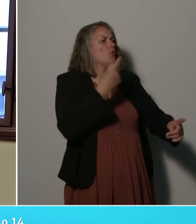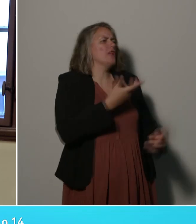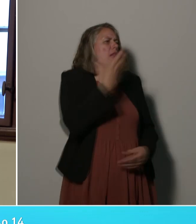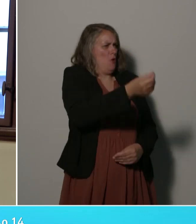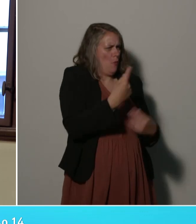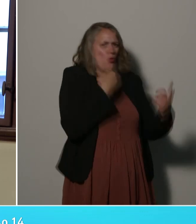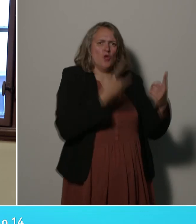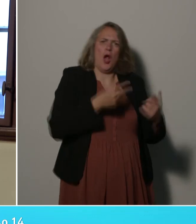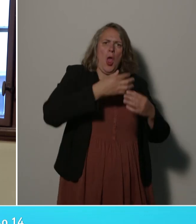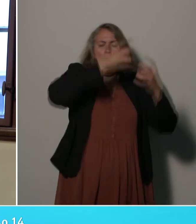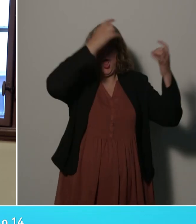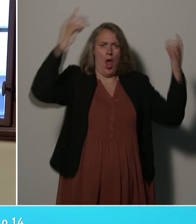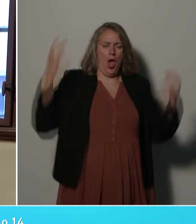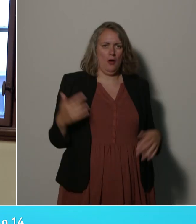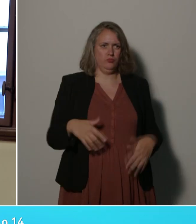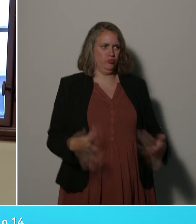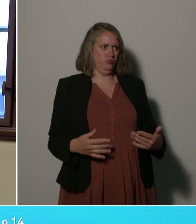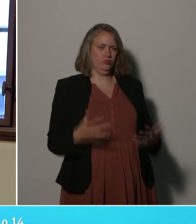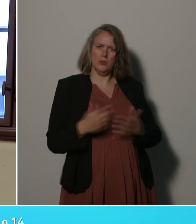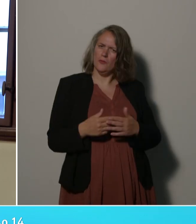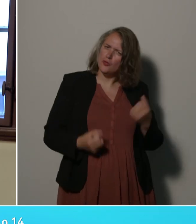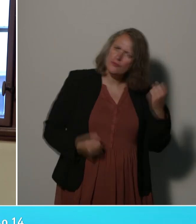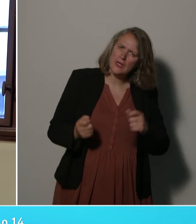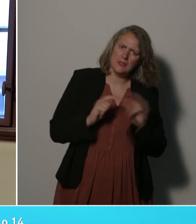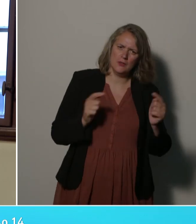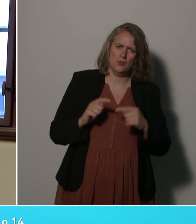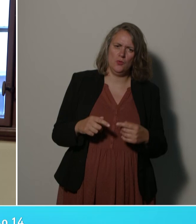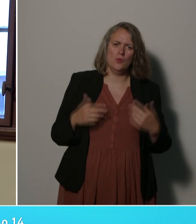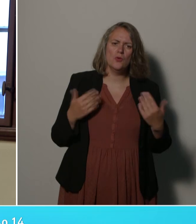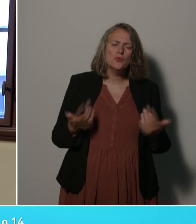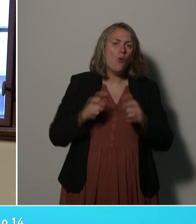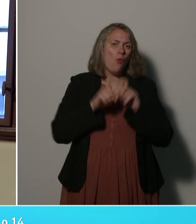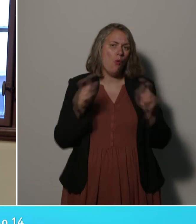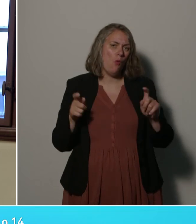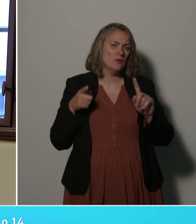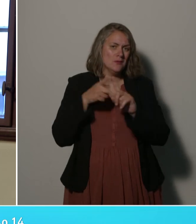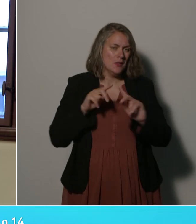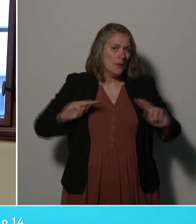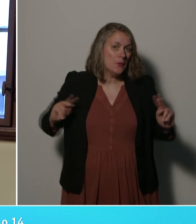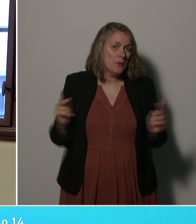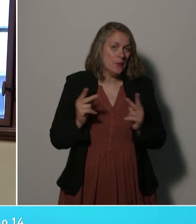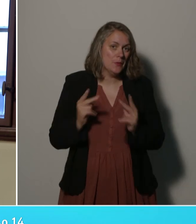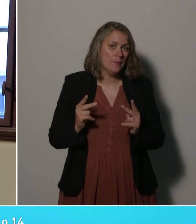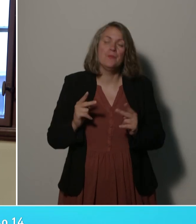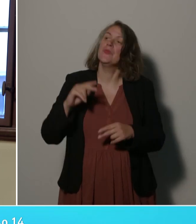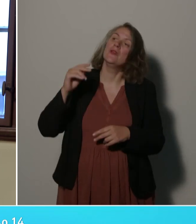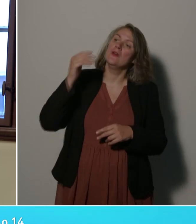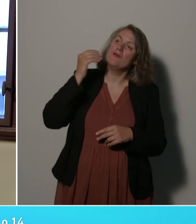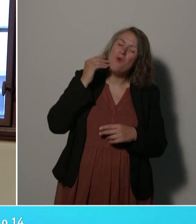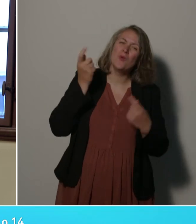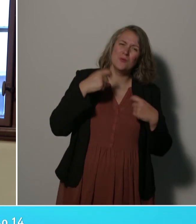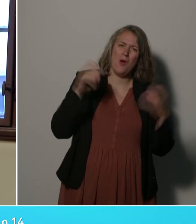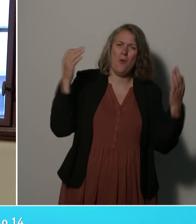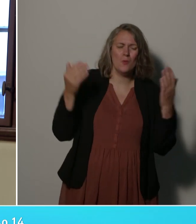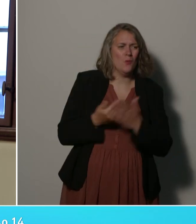ganz, ganz schwierige Diskussionen. Und wenn wir das als Anliegen teilen, dass wir Wohnungsbau in Jena brauchen und vor allen Dingen gerade